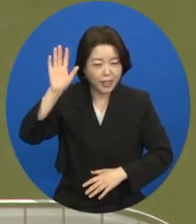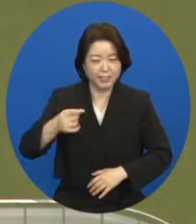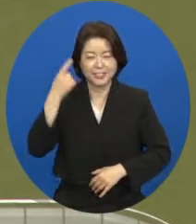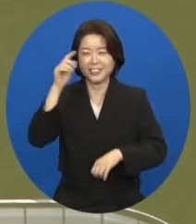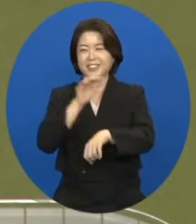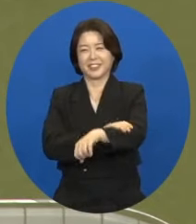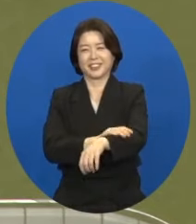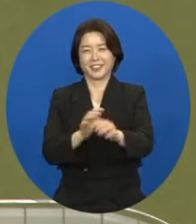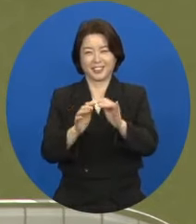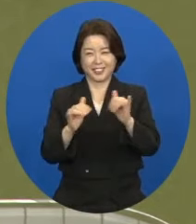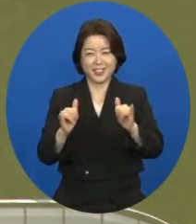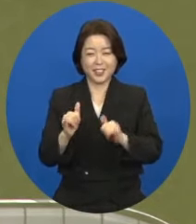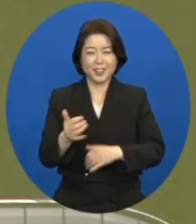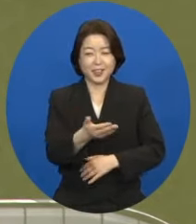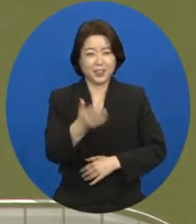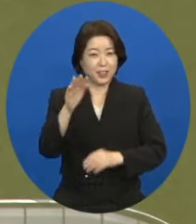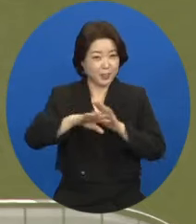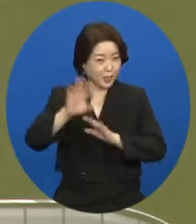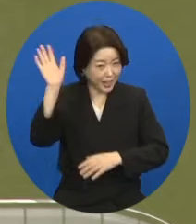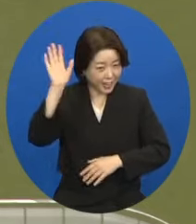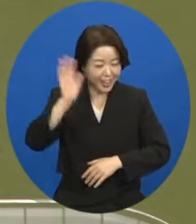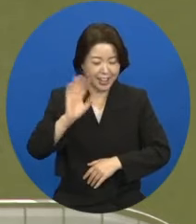분이십니다.